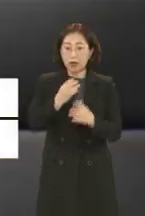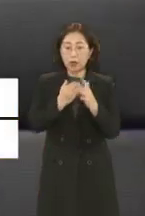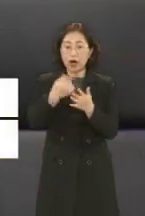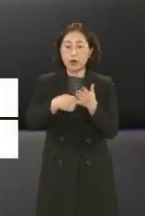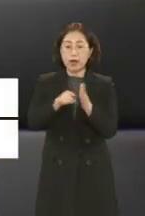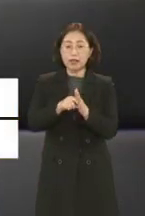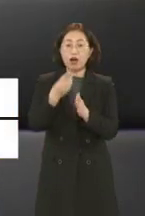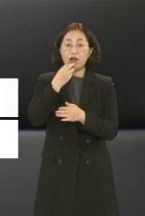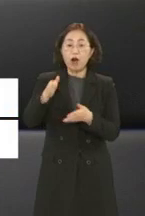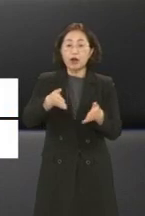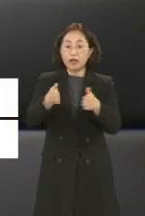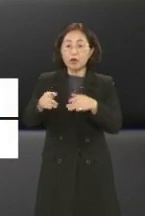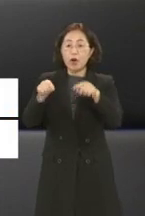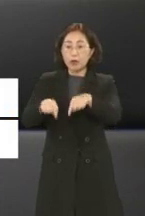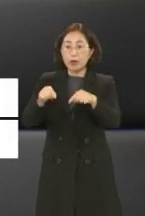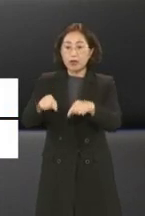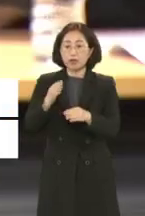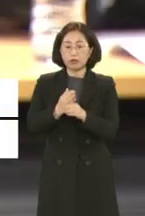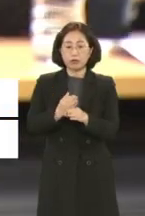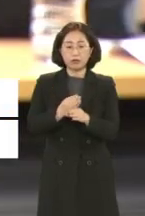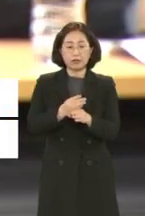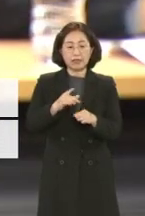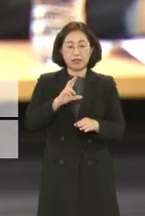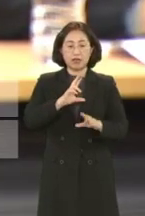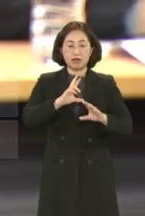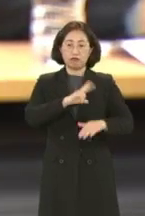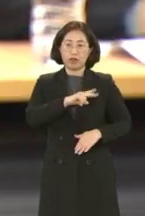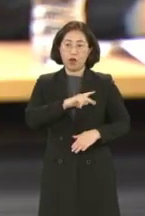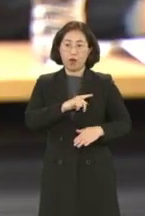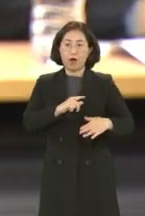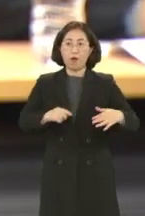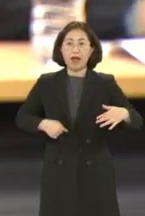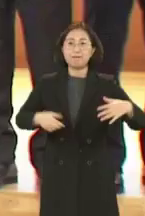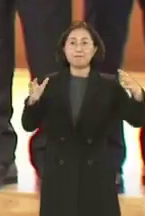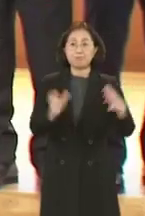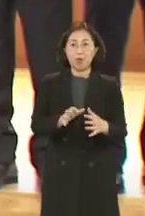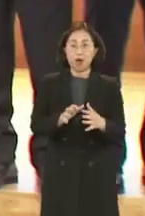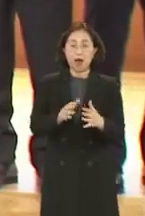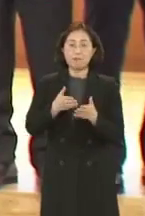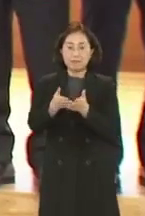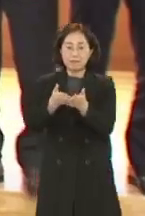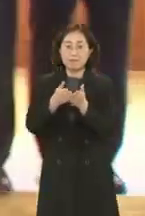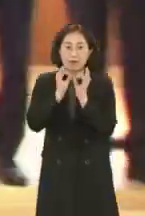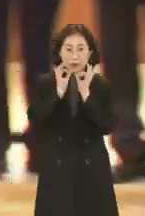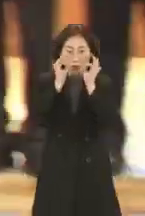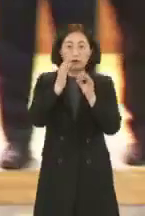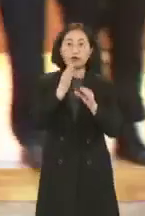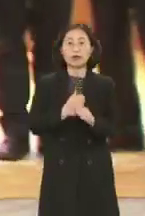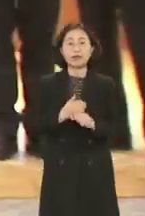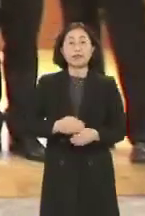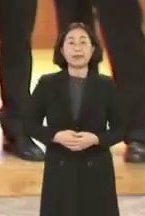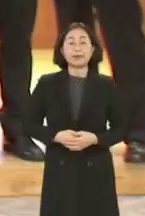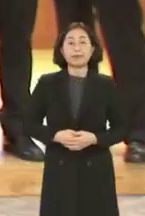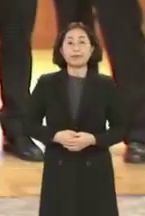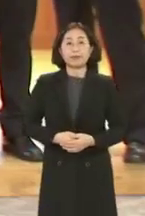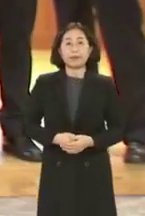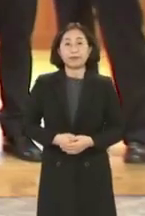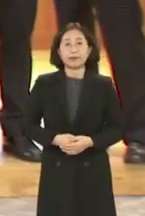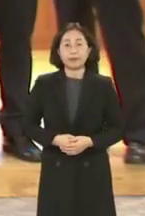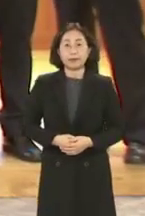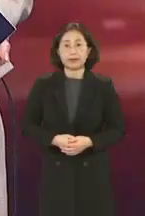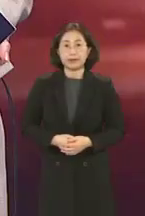공동 논리 개발에 나서는 한편 정치권과 연계하는 등 총력전을 펼치고 있습니다. TJB 강진원입니다.